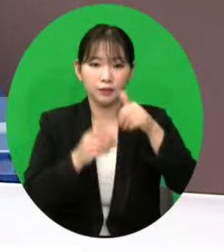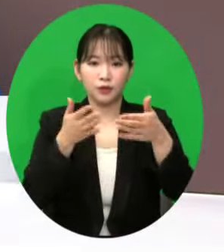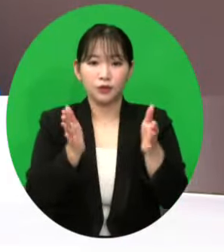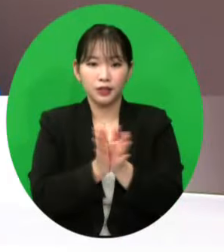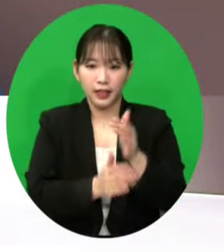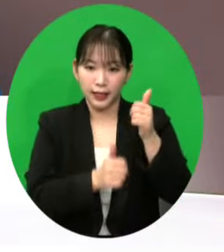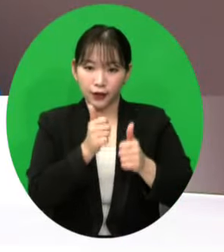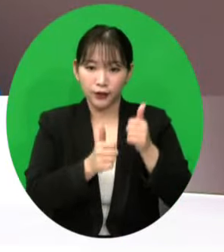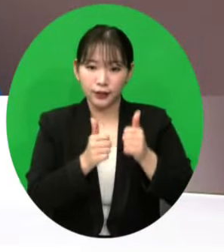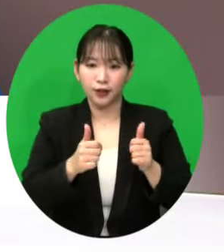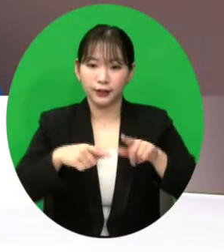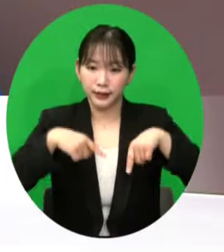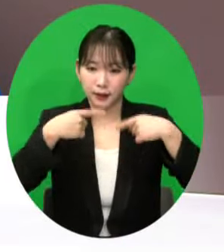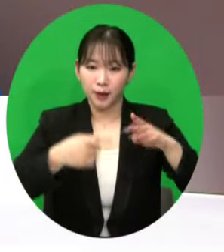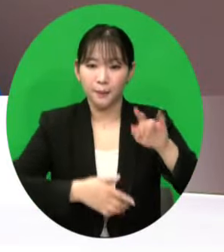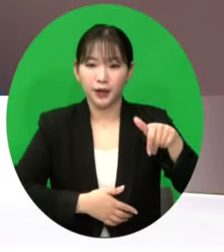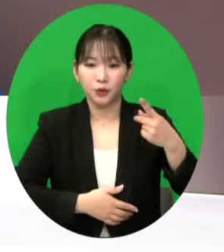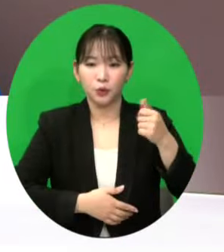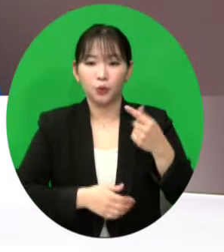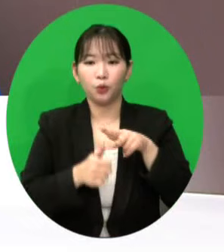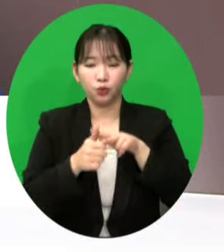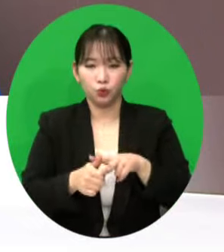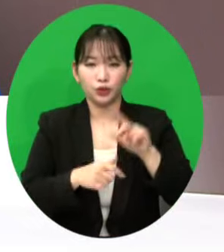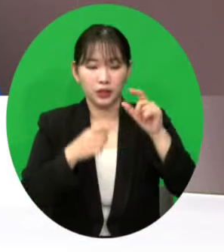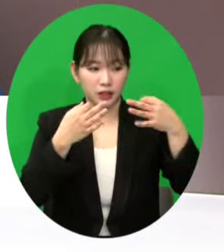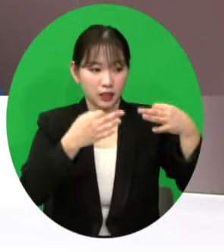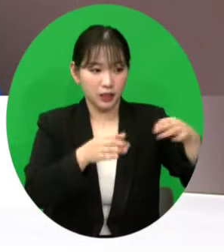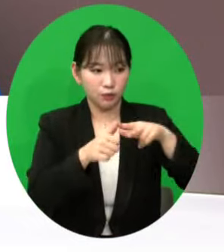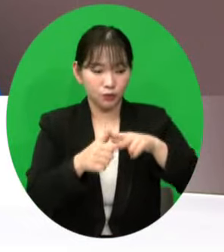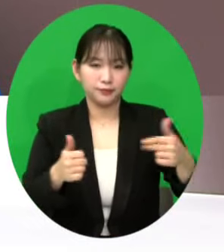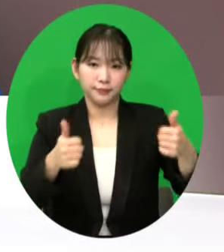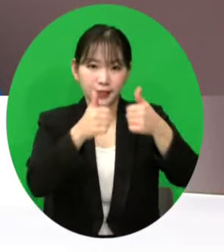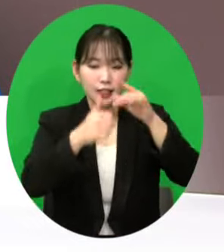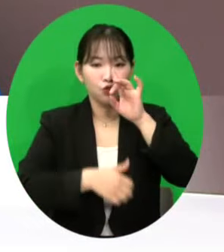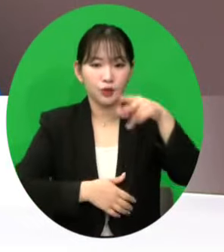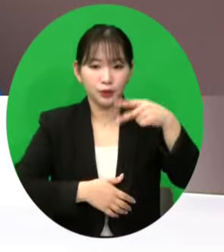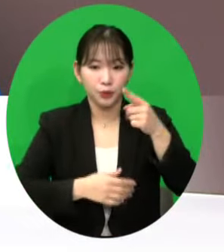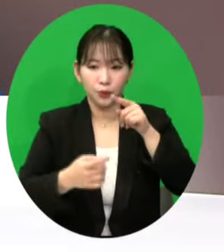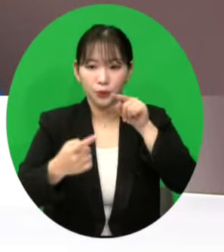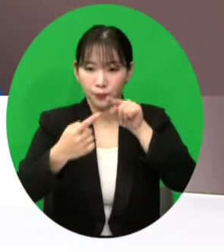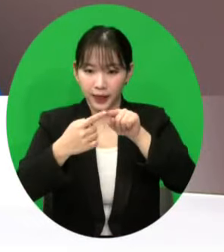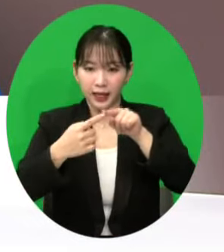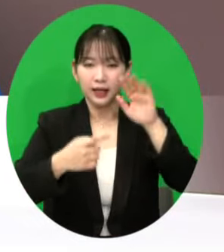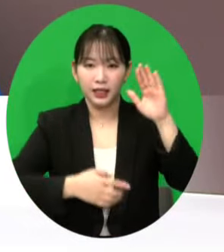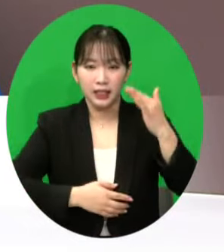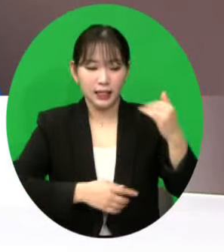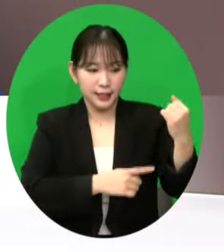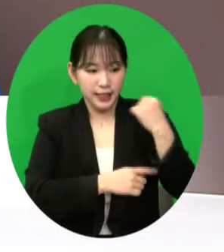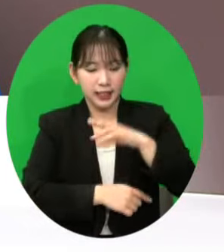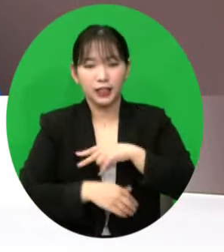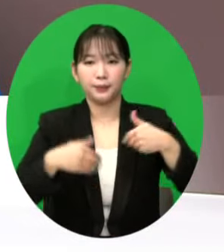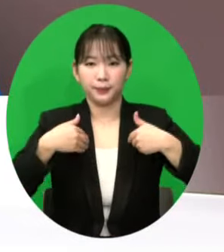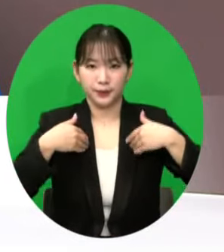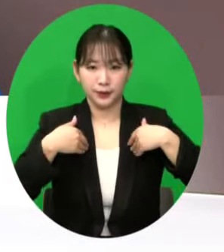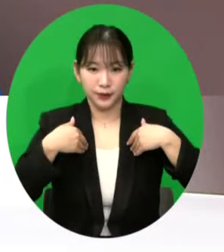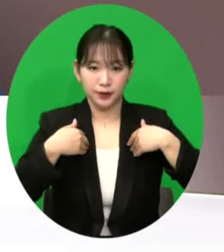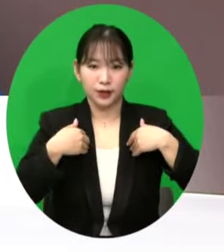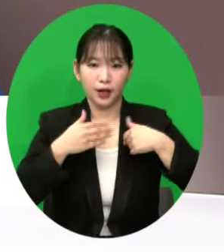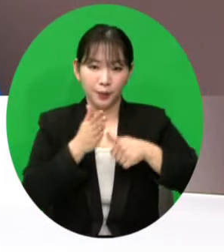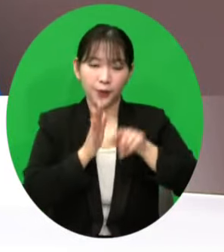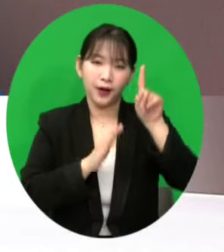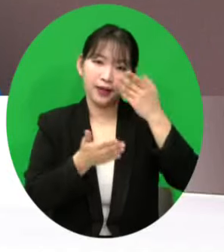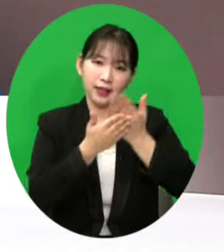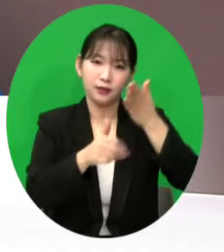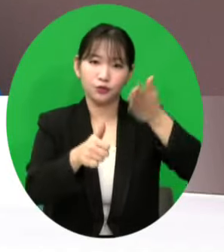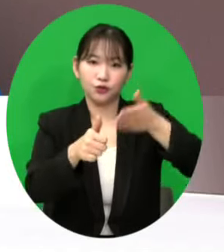더불어민주당 경선에 오른 배종호 예비후보는 김원희 후보에 맞서 중앙에서도 통하는 힘 있는 의원이 필요하다며 한 표를 호소하고